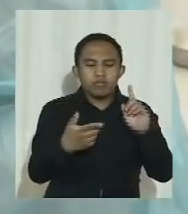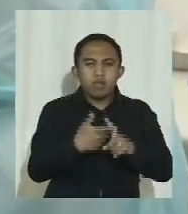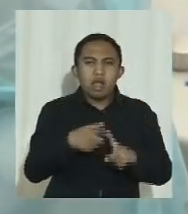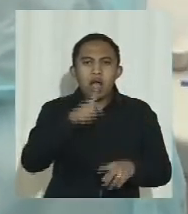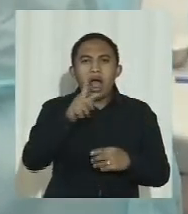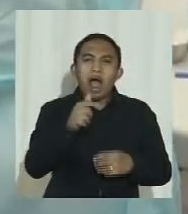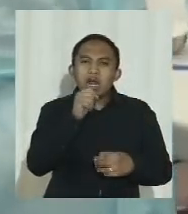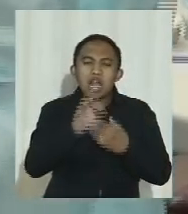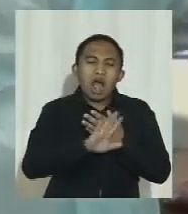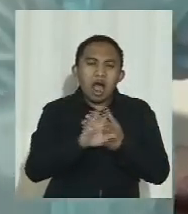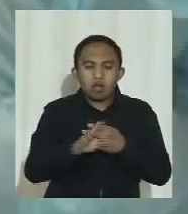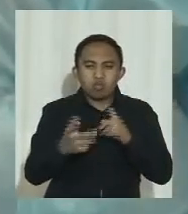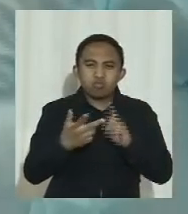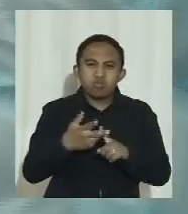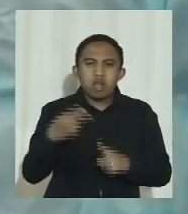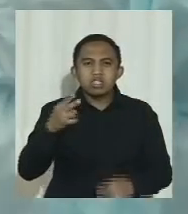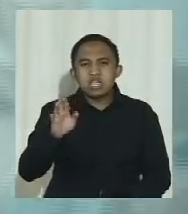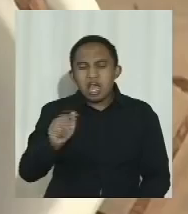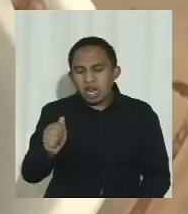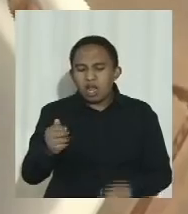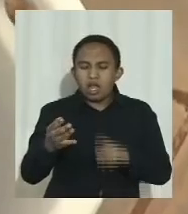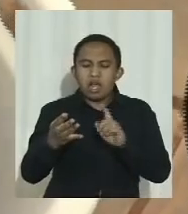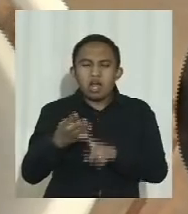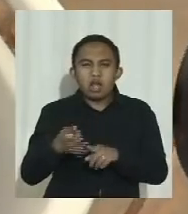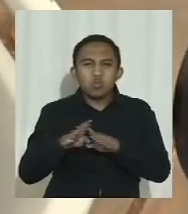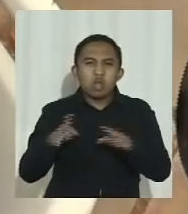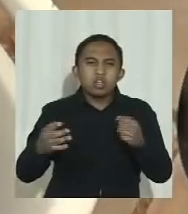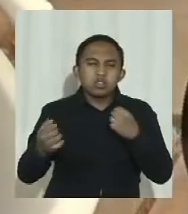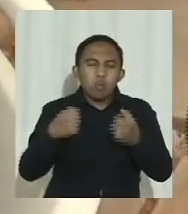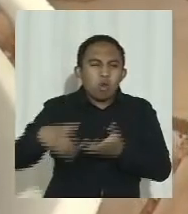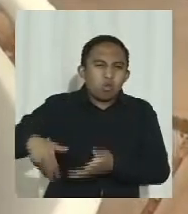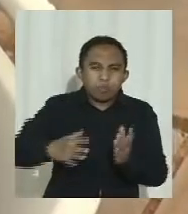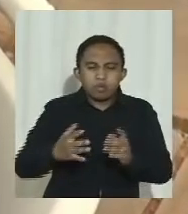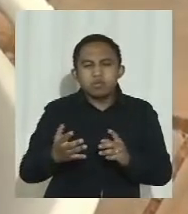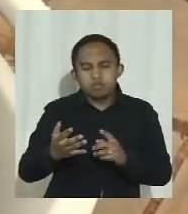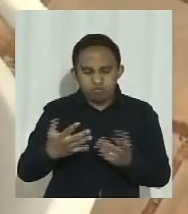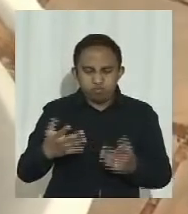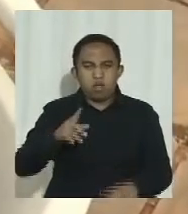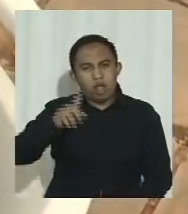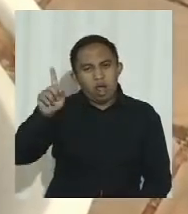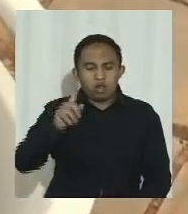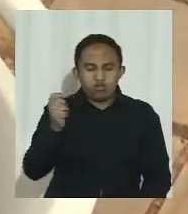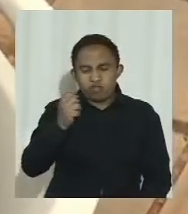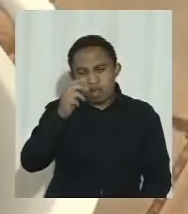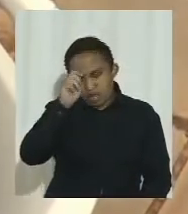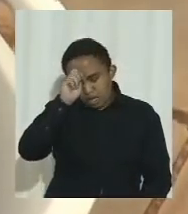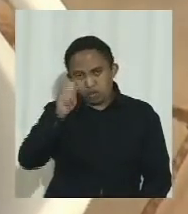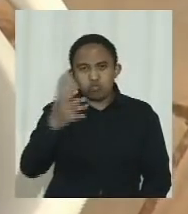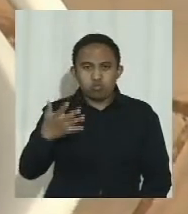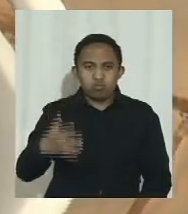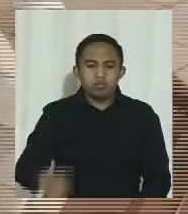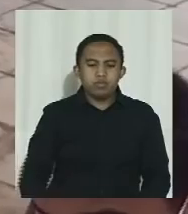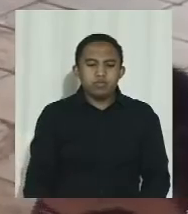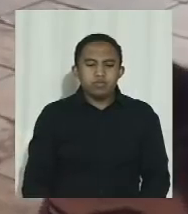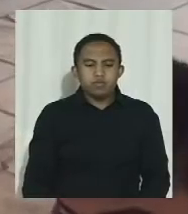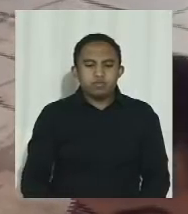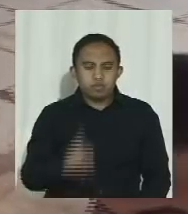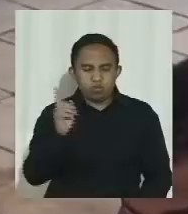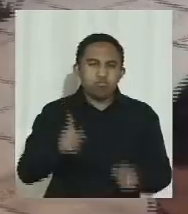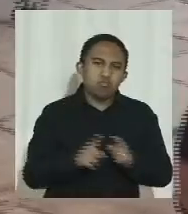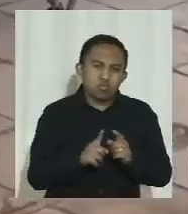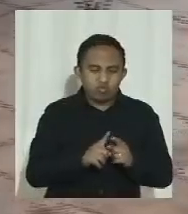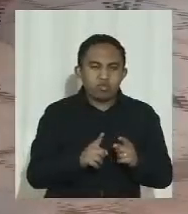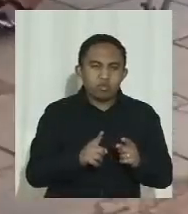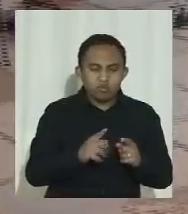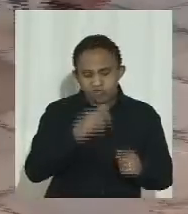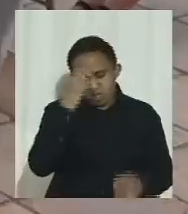Andraro, ACRA, Kianja Malakamo, Sehatra Maitso Analamahitsy izy ity hoy ny avy amin'ny Ministeran'ny Fahasalamana. Etsika tafiditra amin'ny ezaky